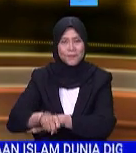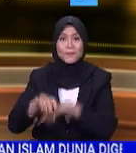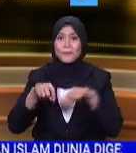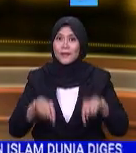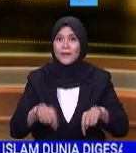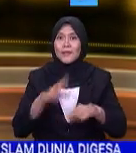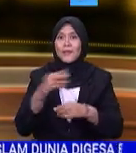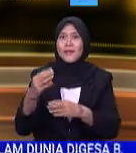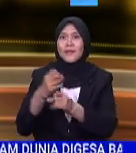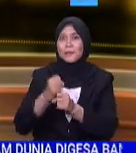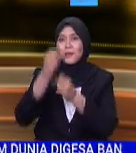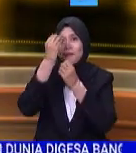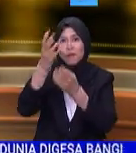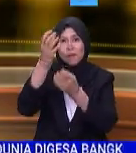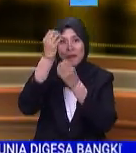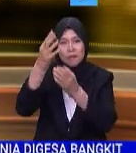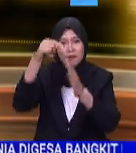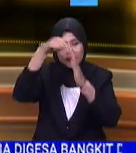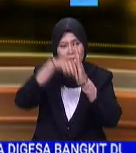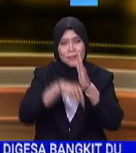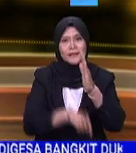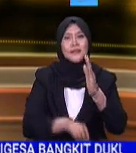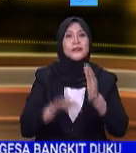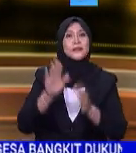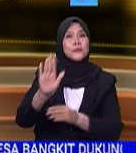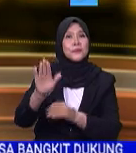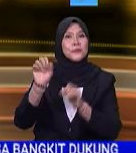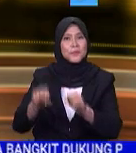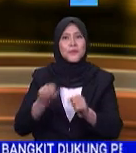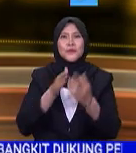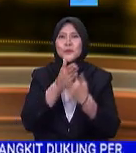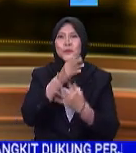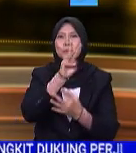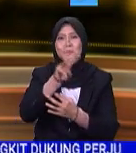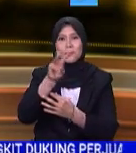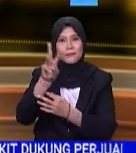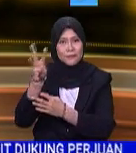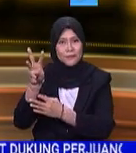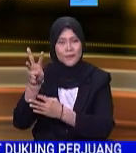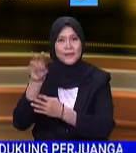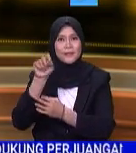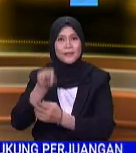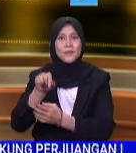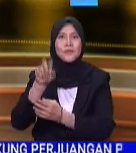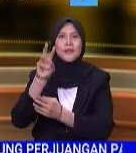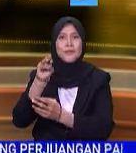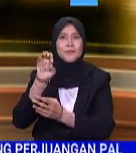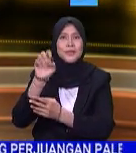Untuk mendapatkan maklumat cuaca yang lebih terperinci, anda boleh layari laman sesawang kami di